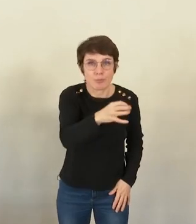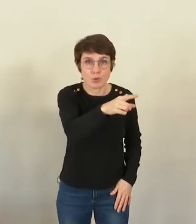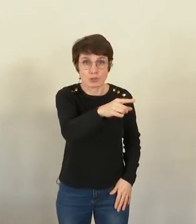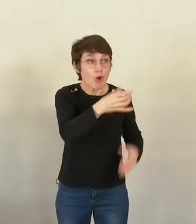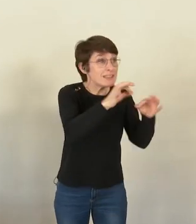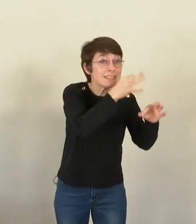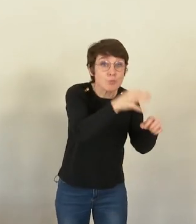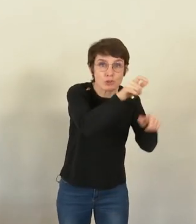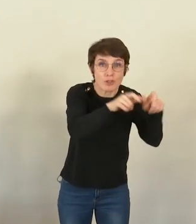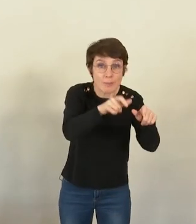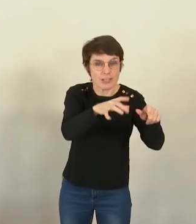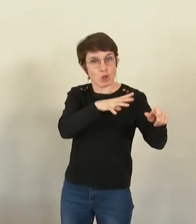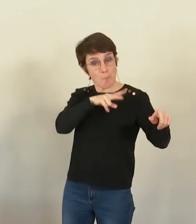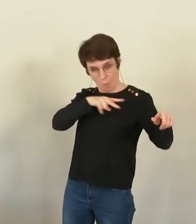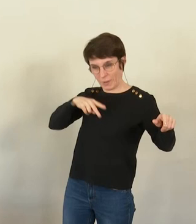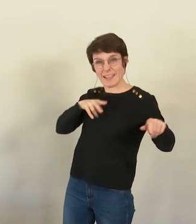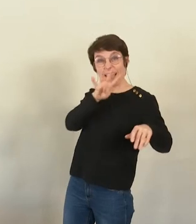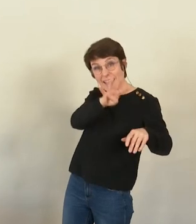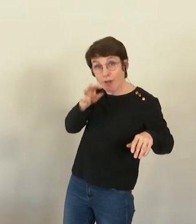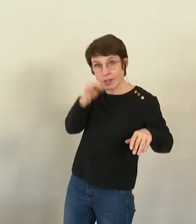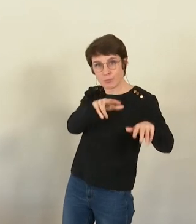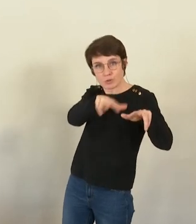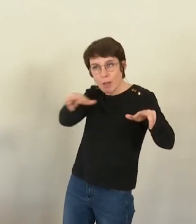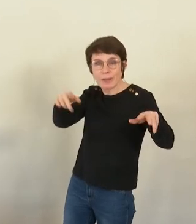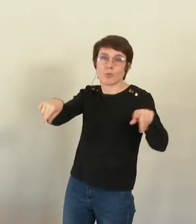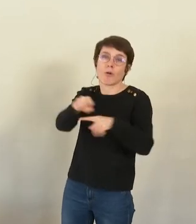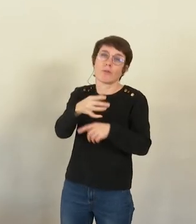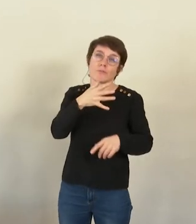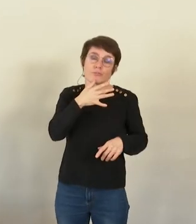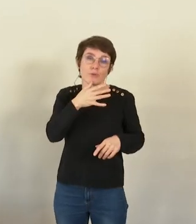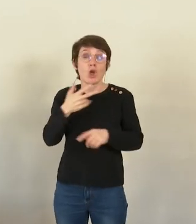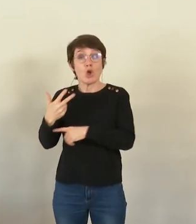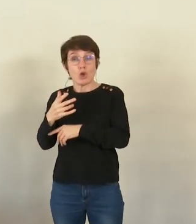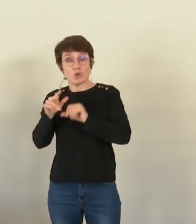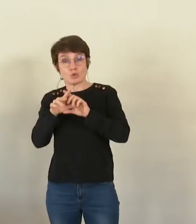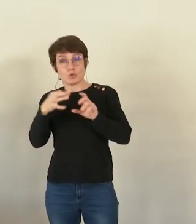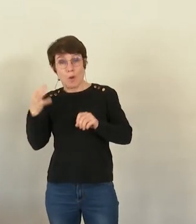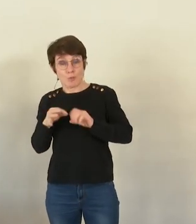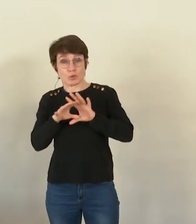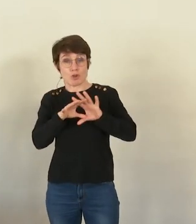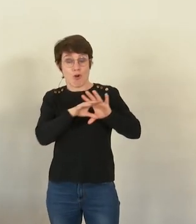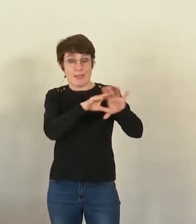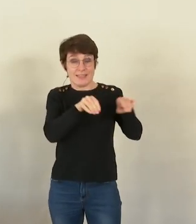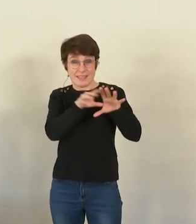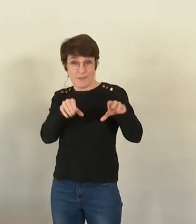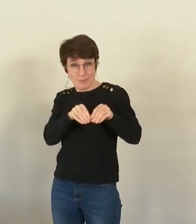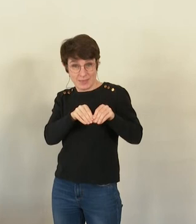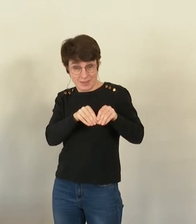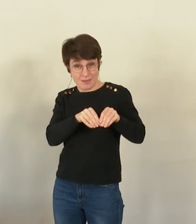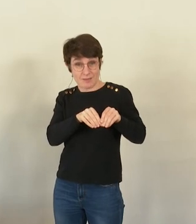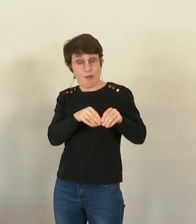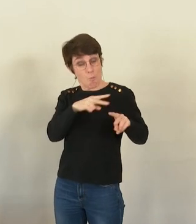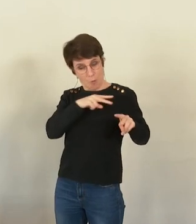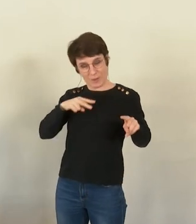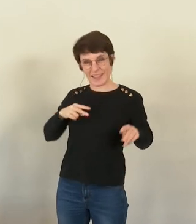riches 44 % du patrimoine immobilier français 3,5 % des ménages détiennent à seul 50 %